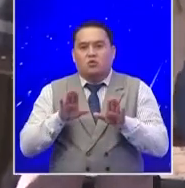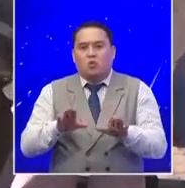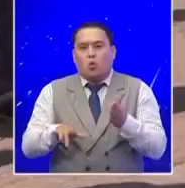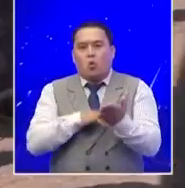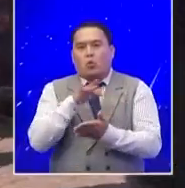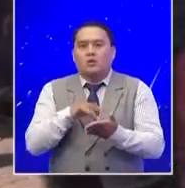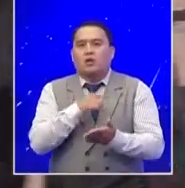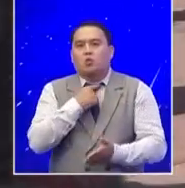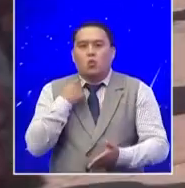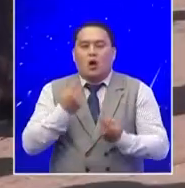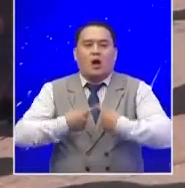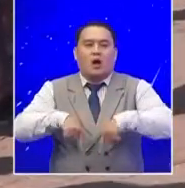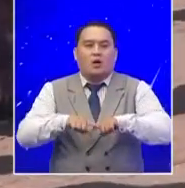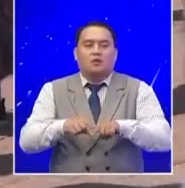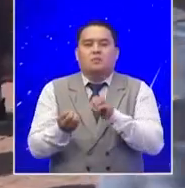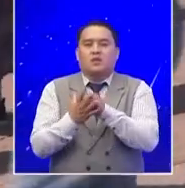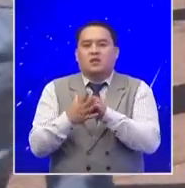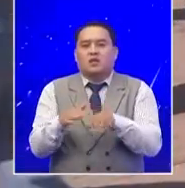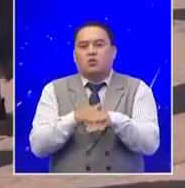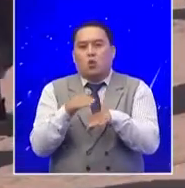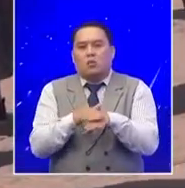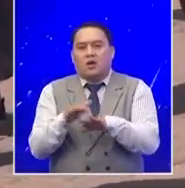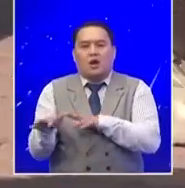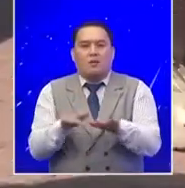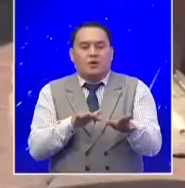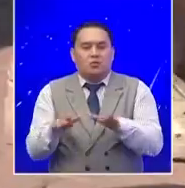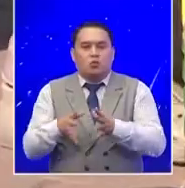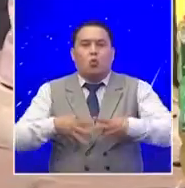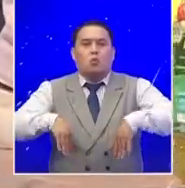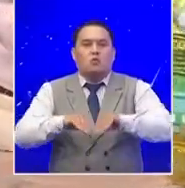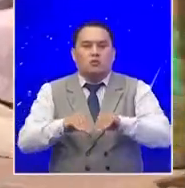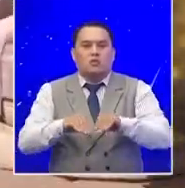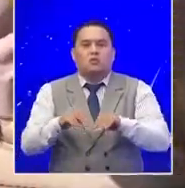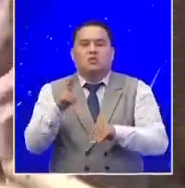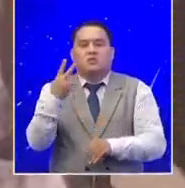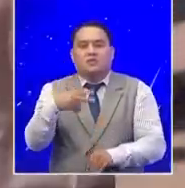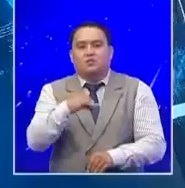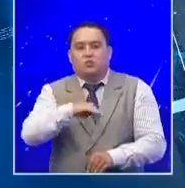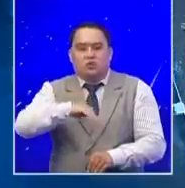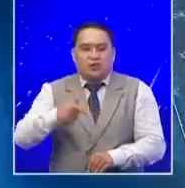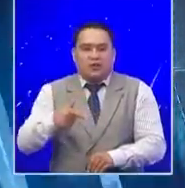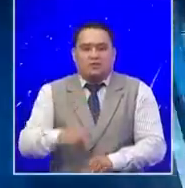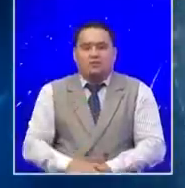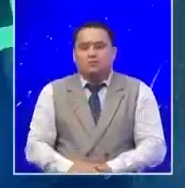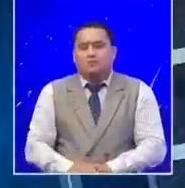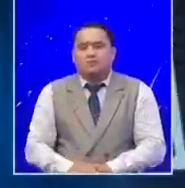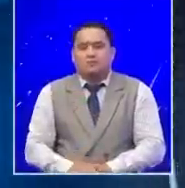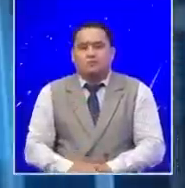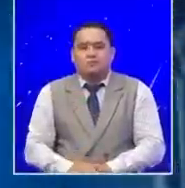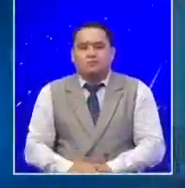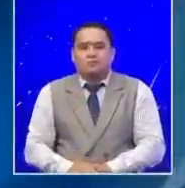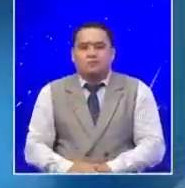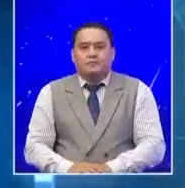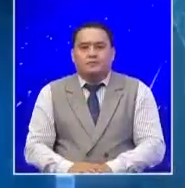городу Талдыкурган организовано более 15 благотворительных мероприятий на общую сумму свыше 20 миллионов тенге. Айнур Мейрханова, Нуржан